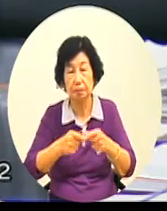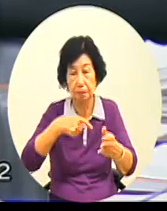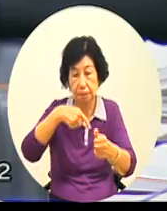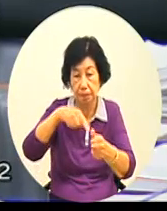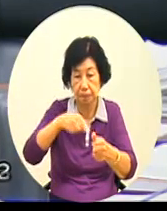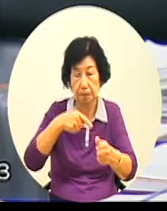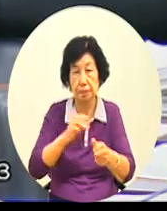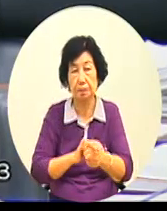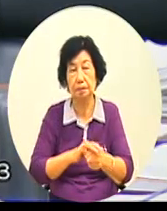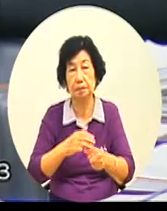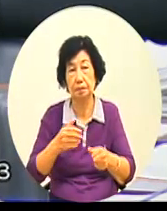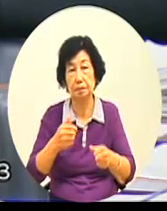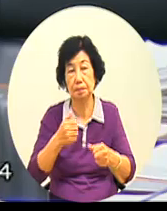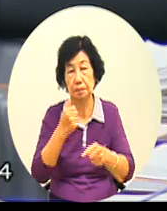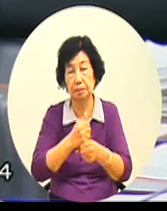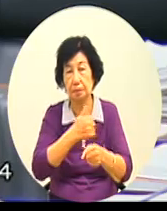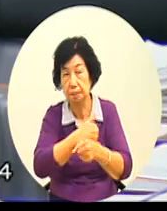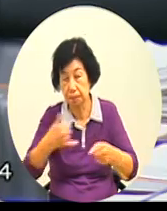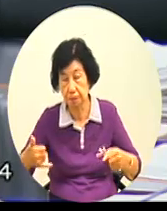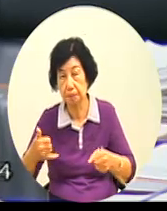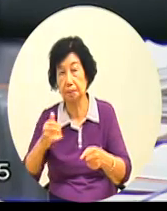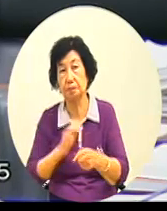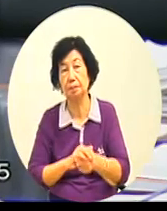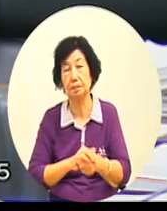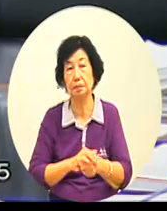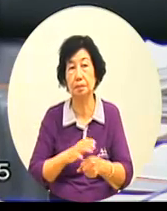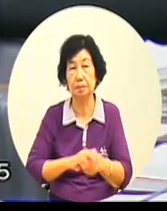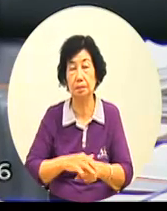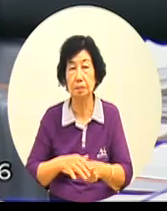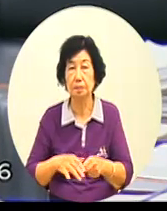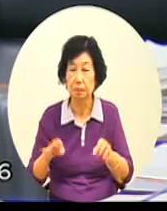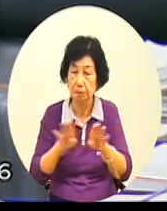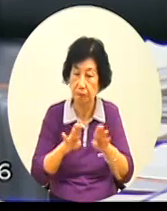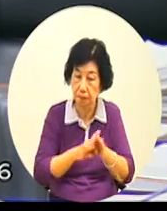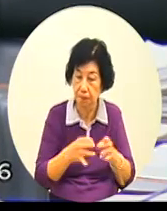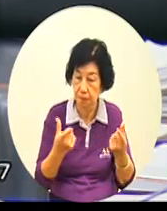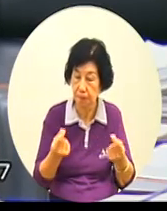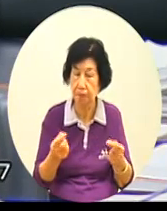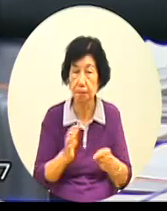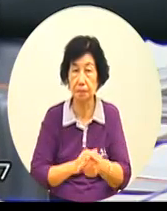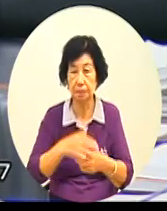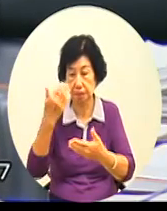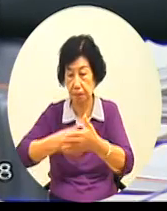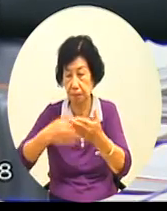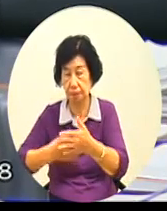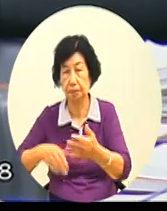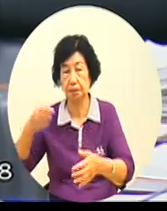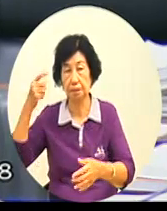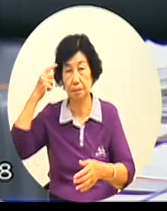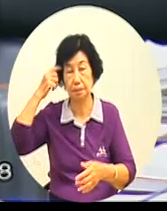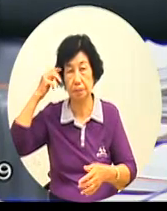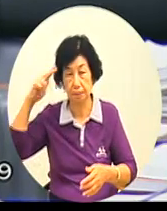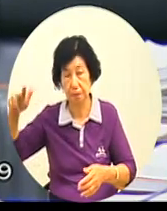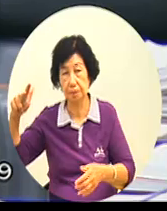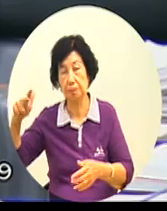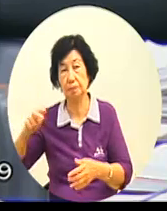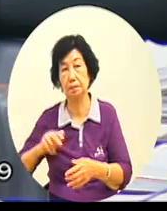国定假日，再加一个劳动节12天，虽然少掉了7天， 可